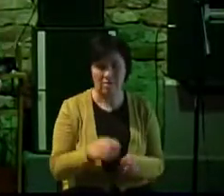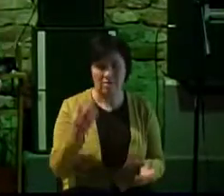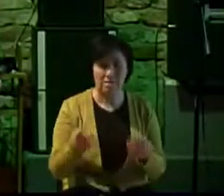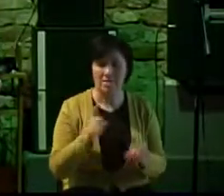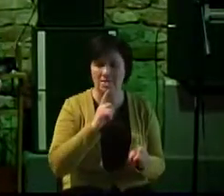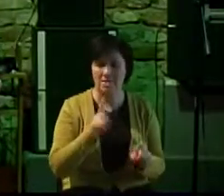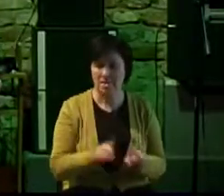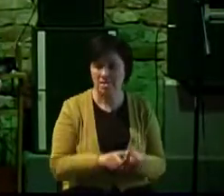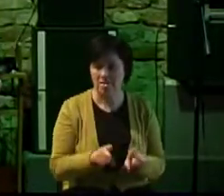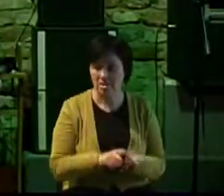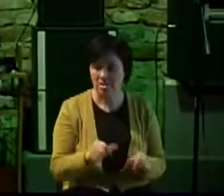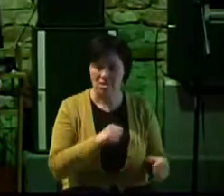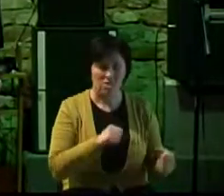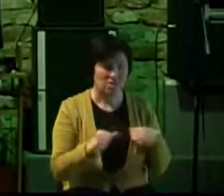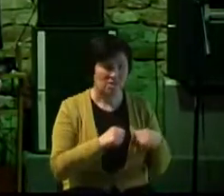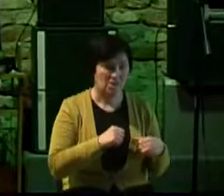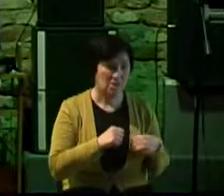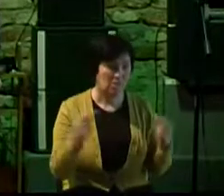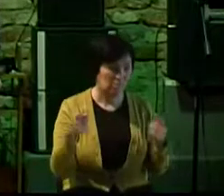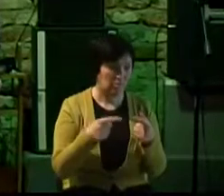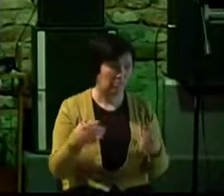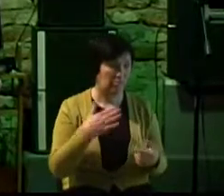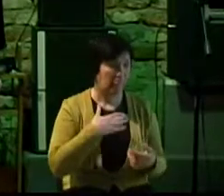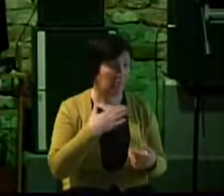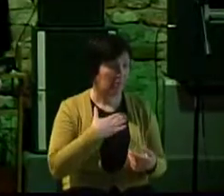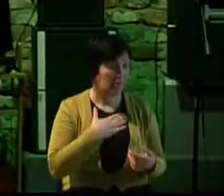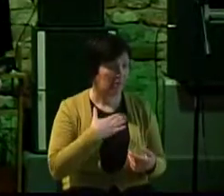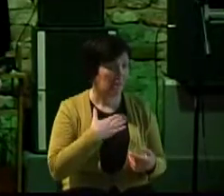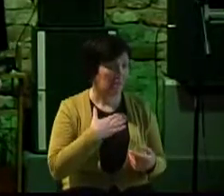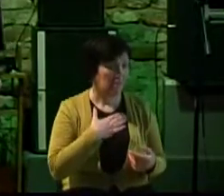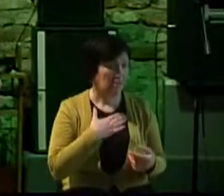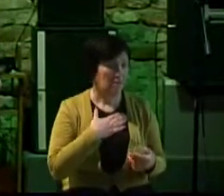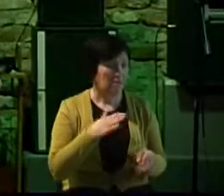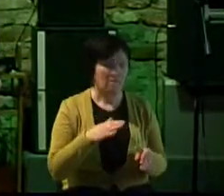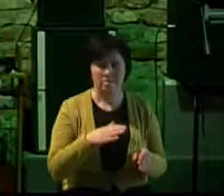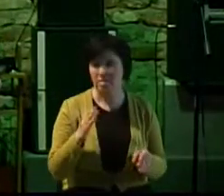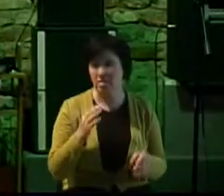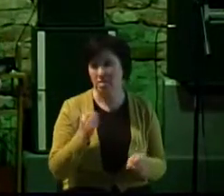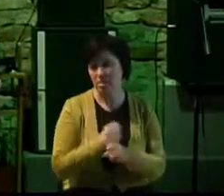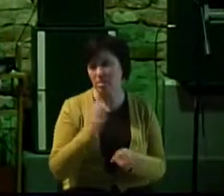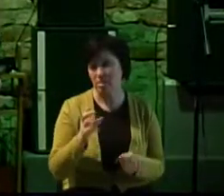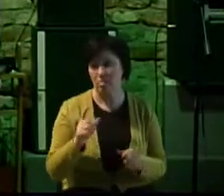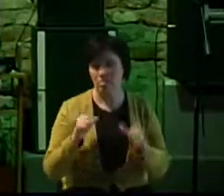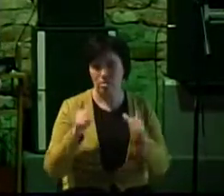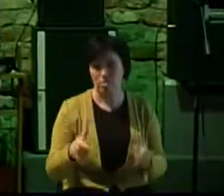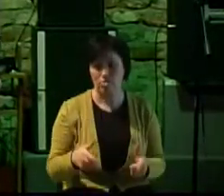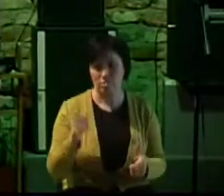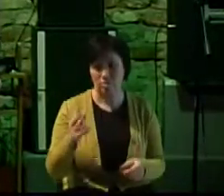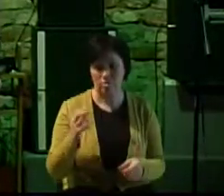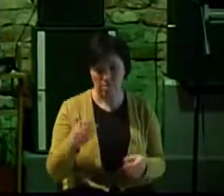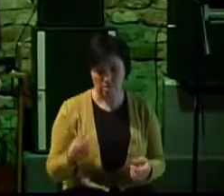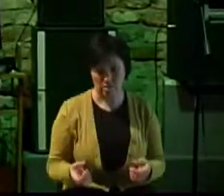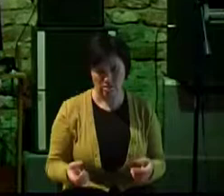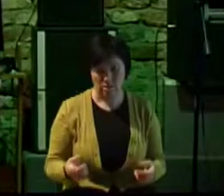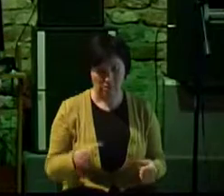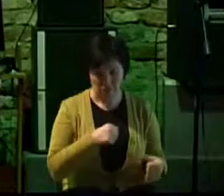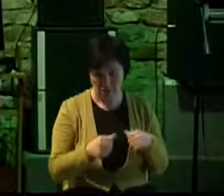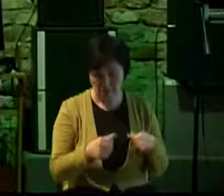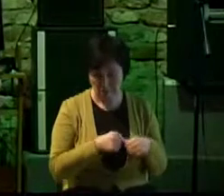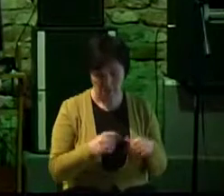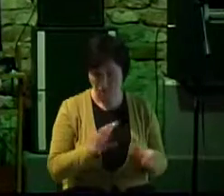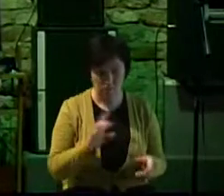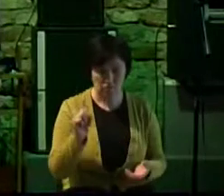сестра согрешил в отношении меня, совершив какой-то поступок, который является греховным по сути своей,